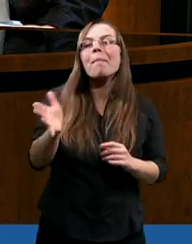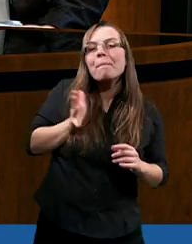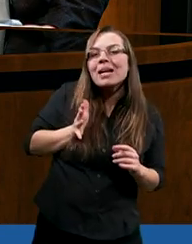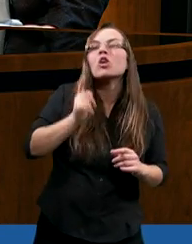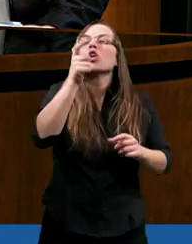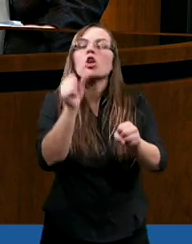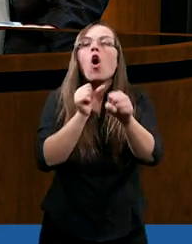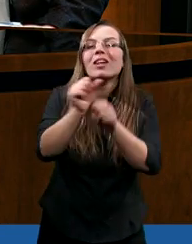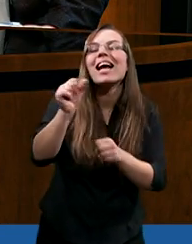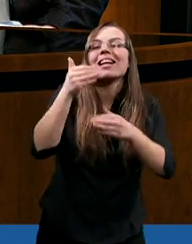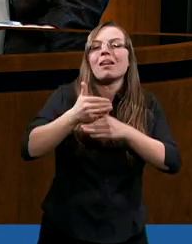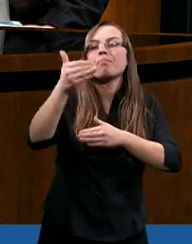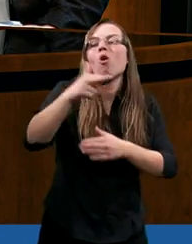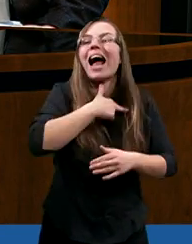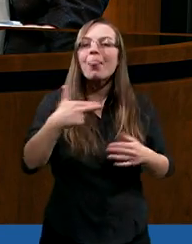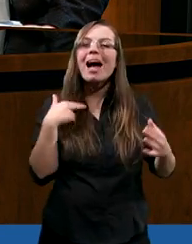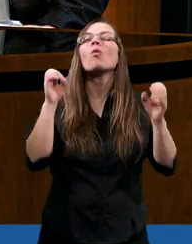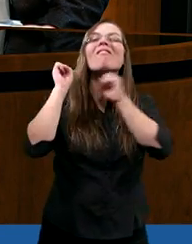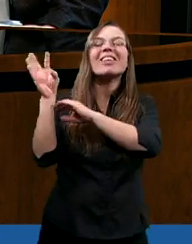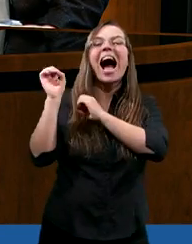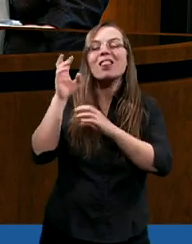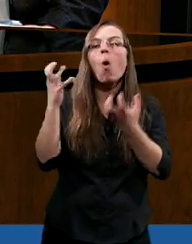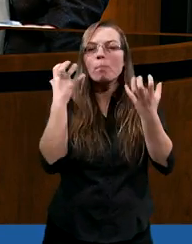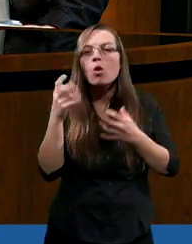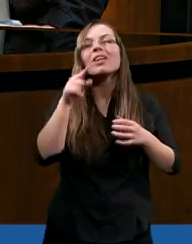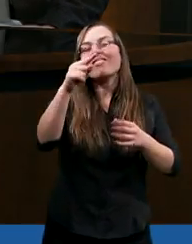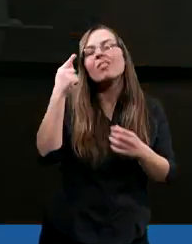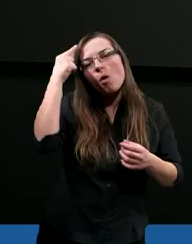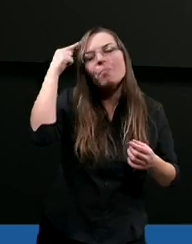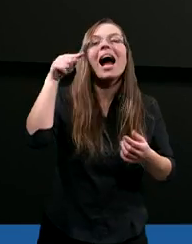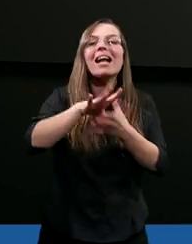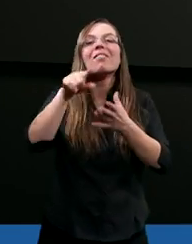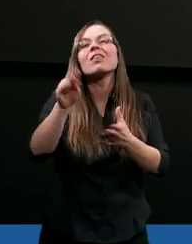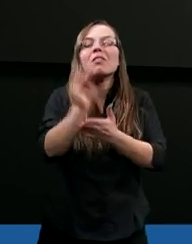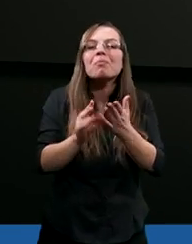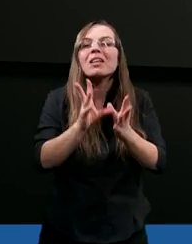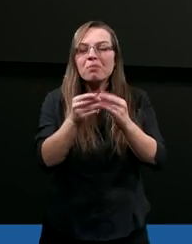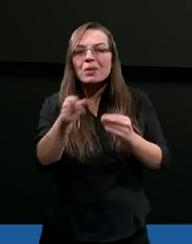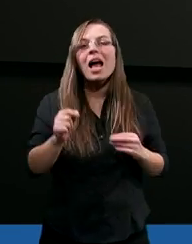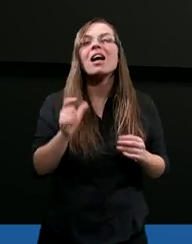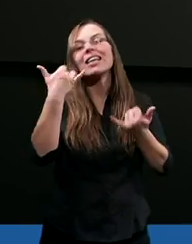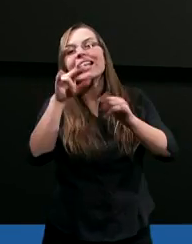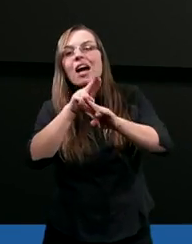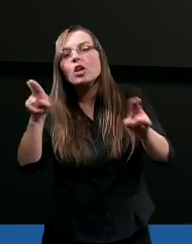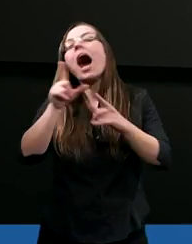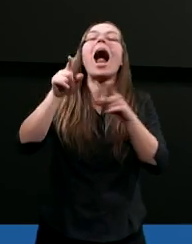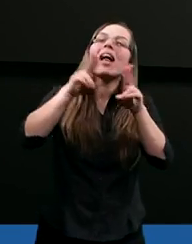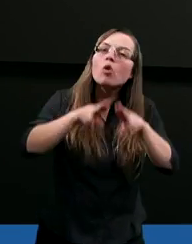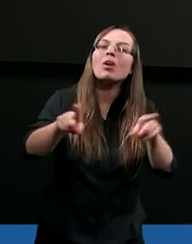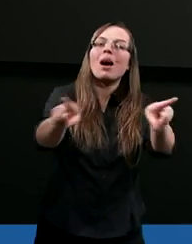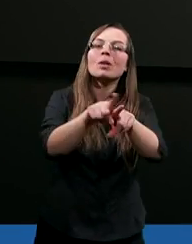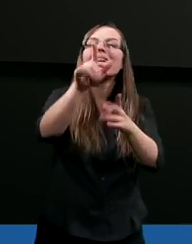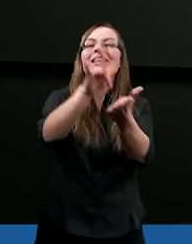jest poza naszą wiadomością, co już było wspomniane, stworzenie, czy inne rzeczy, ale zostało to